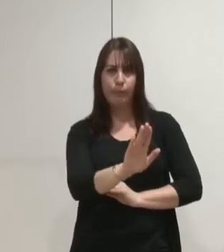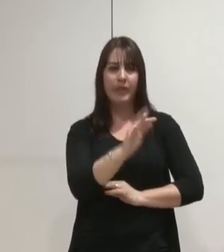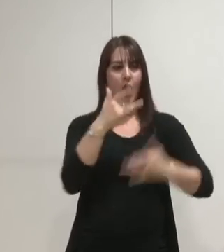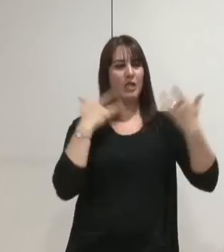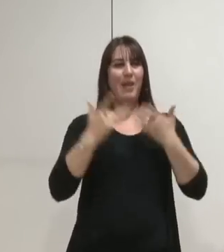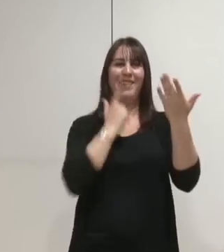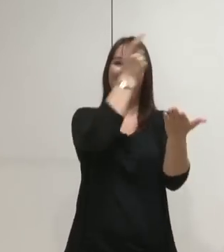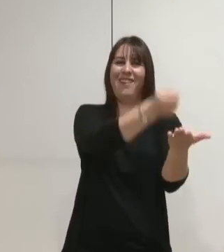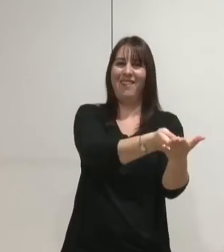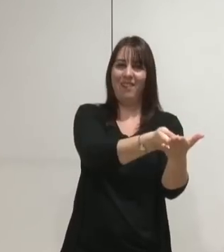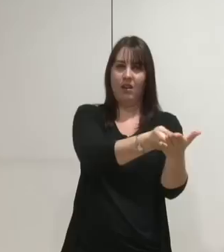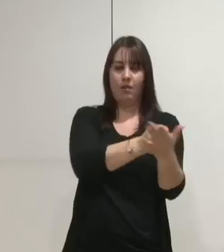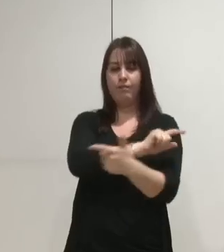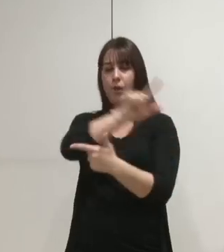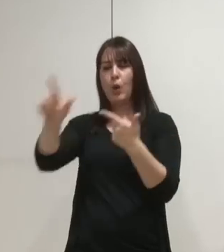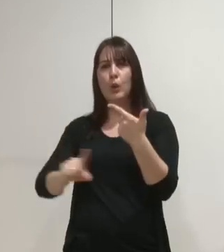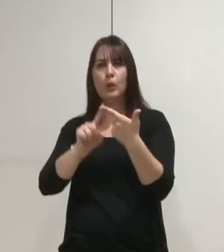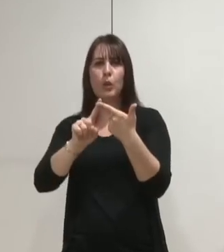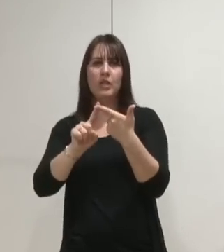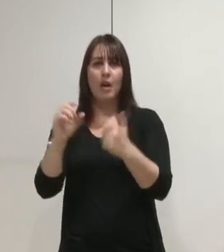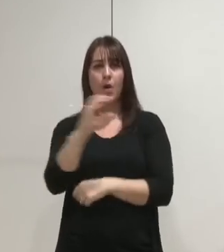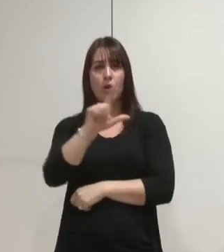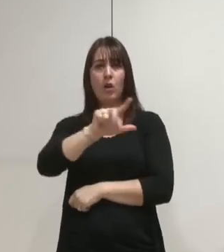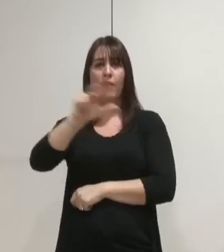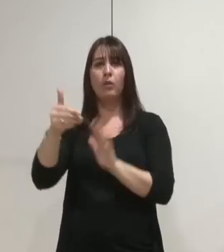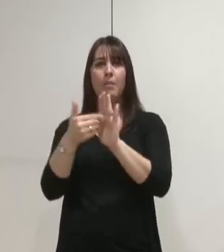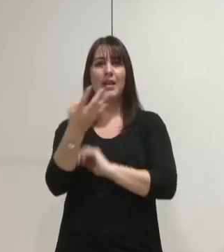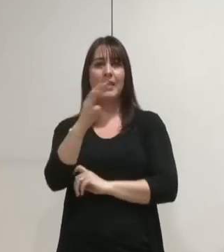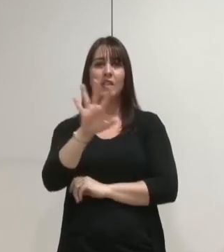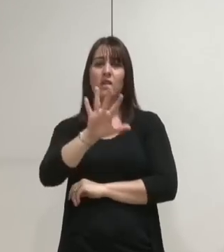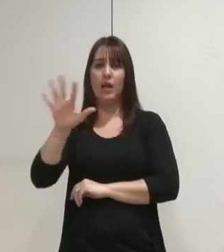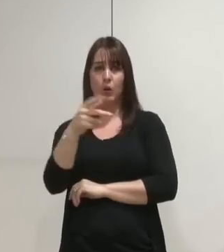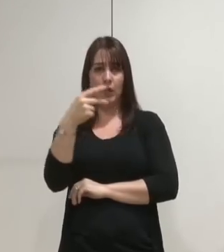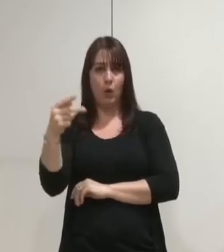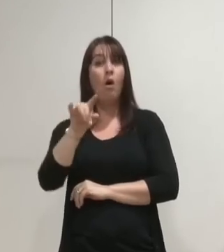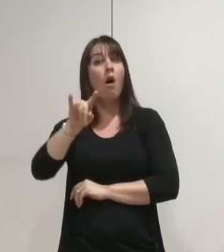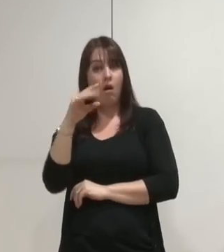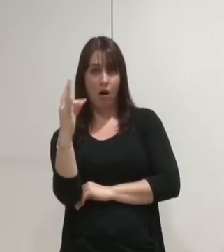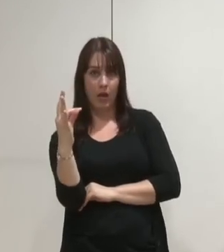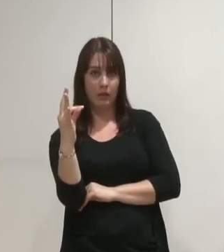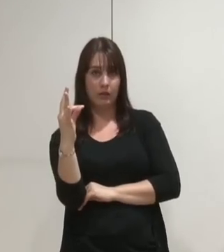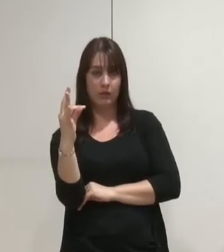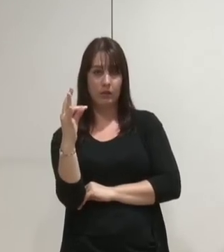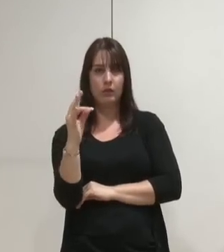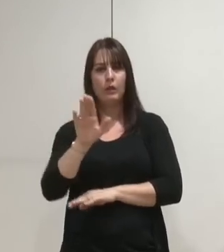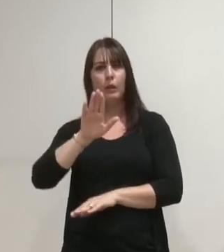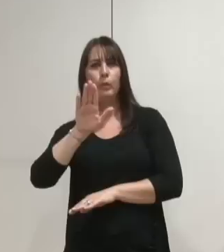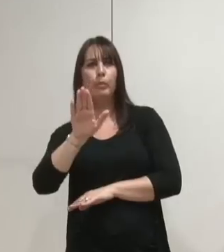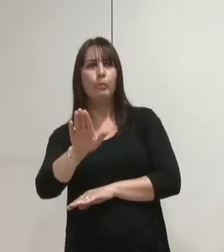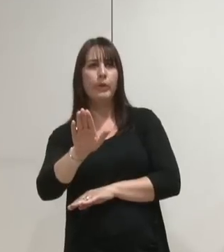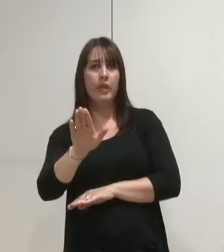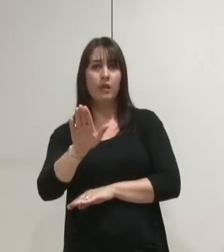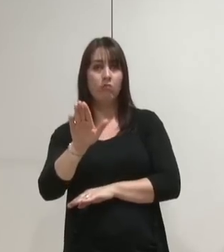spectacle et le deuxème pour 123455 € hors taxe pour